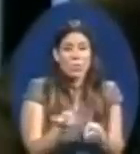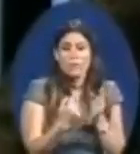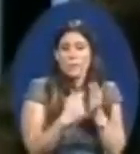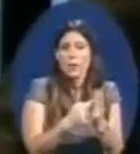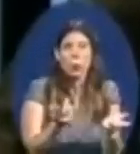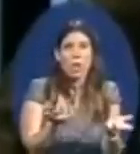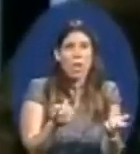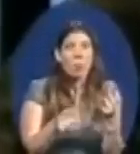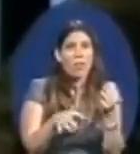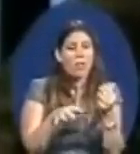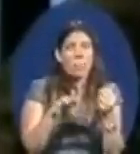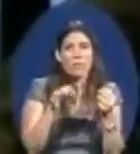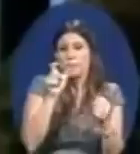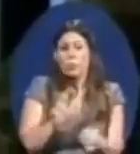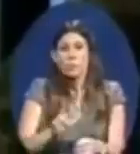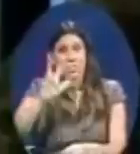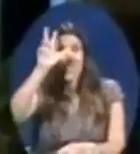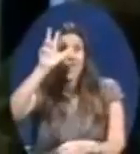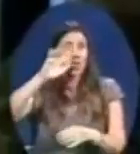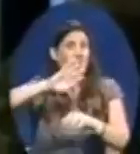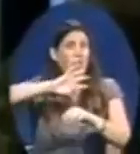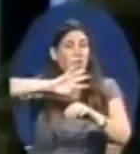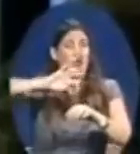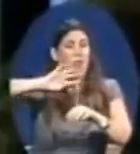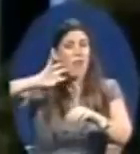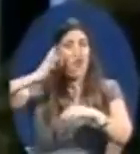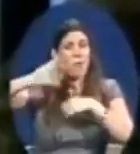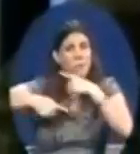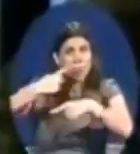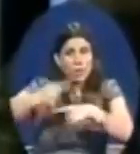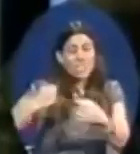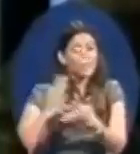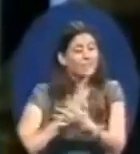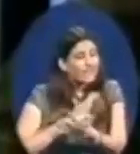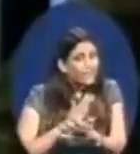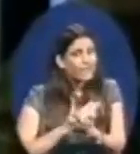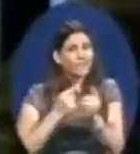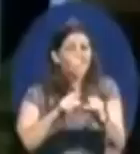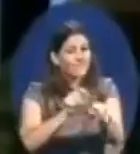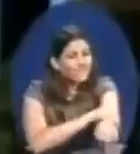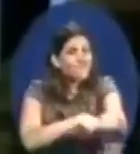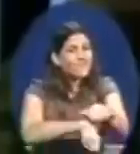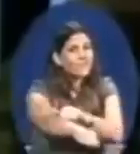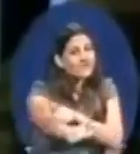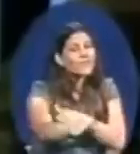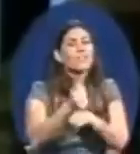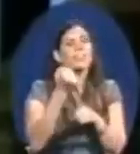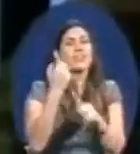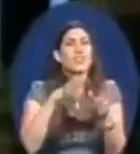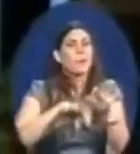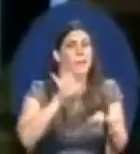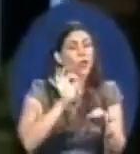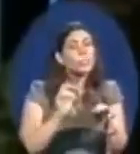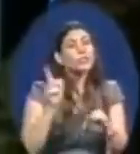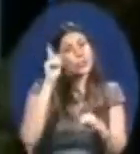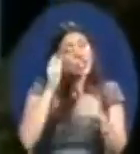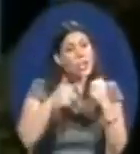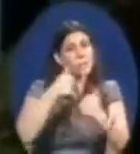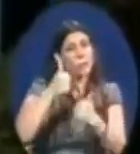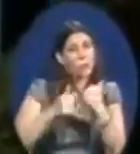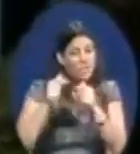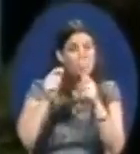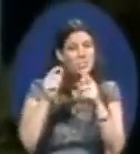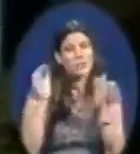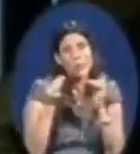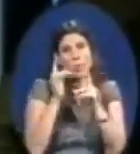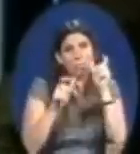מישהו מהצפון שארבע שנים מתכונן לבחירות, והוא יודע שהוא מתמודד במחוז הצפוני מול אנשים שהוא מכיר, שמכירים את העבודה שלו,